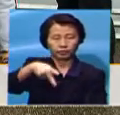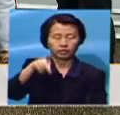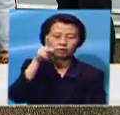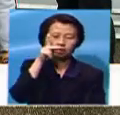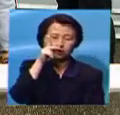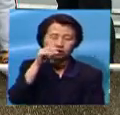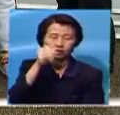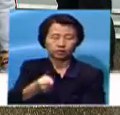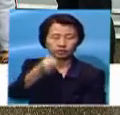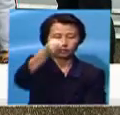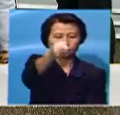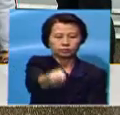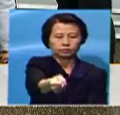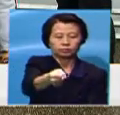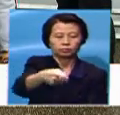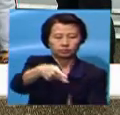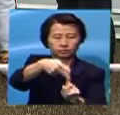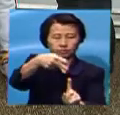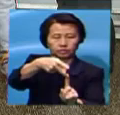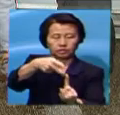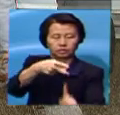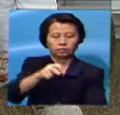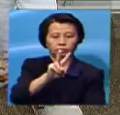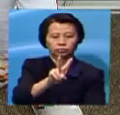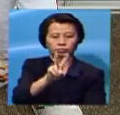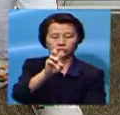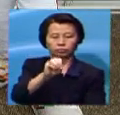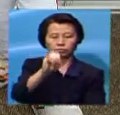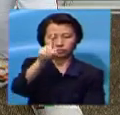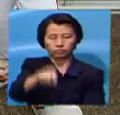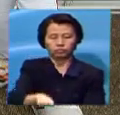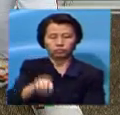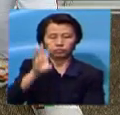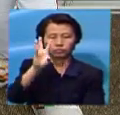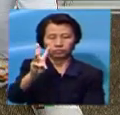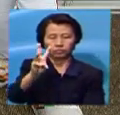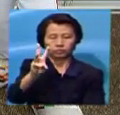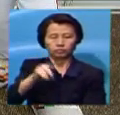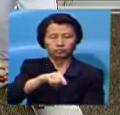seterusnya diserahkan kepada Pulau Pinang pada 20 Jun